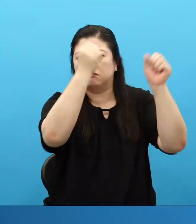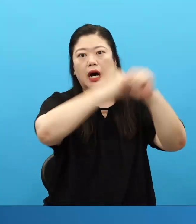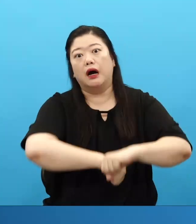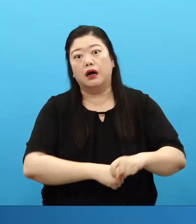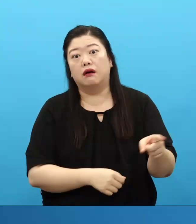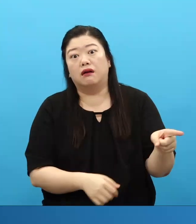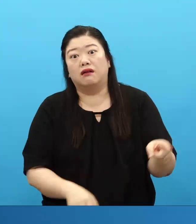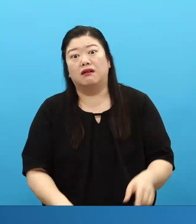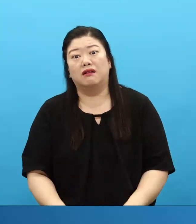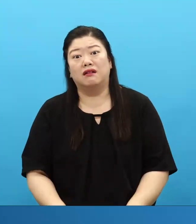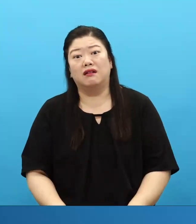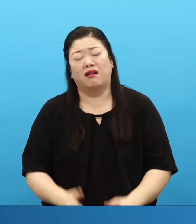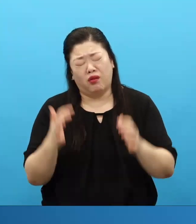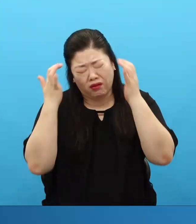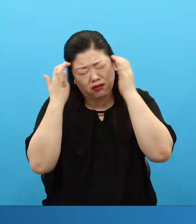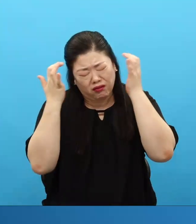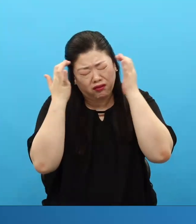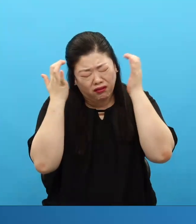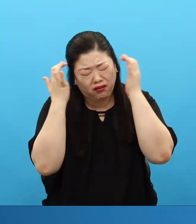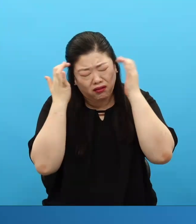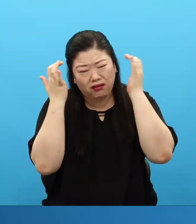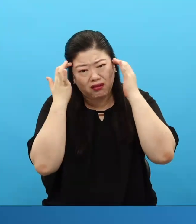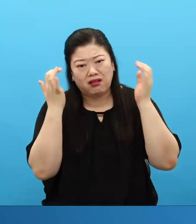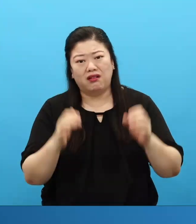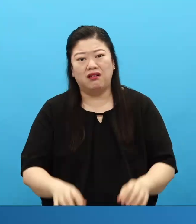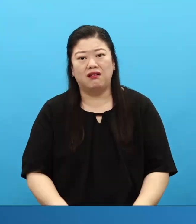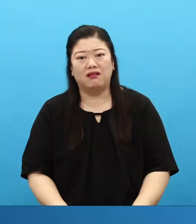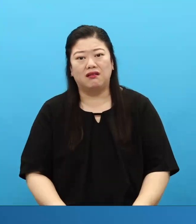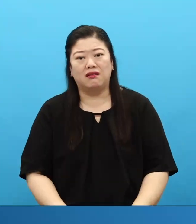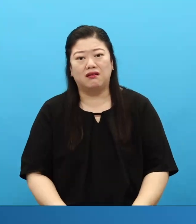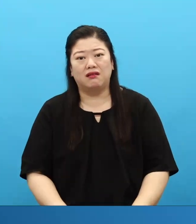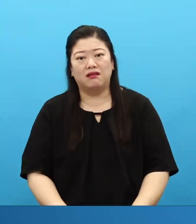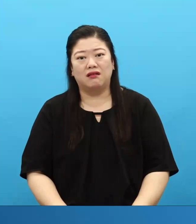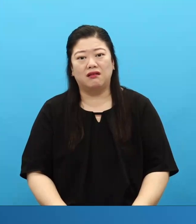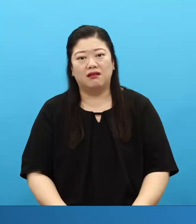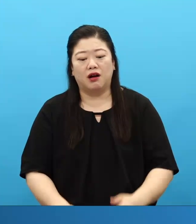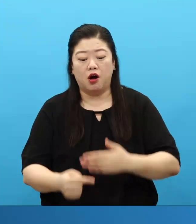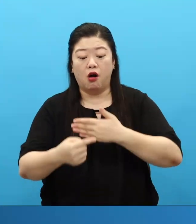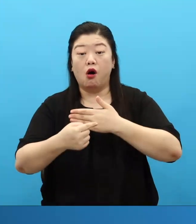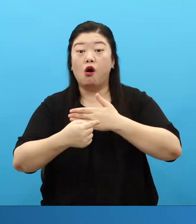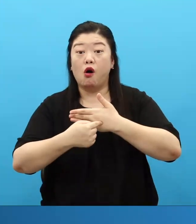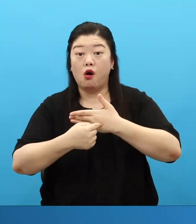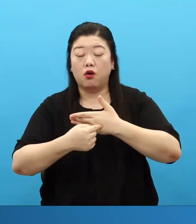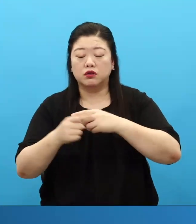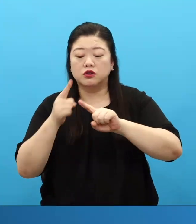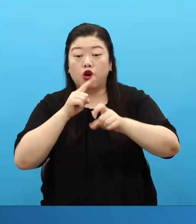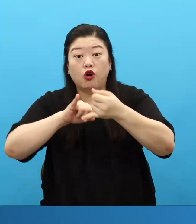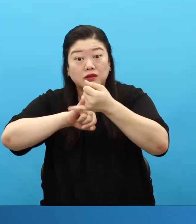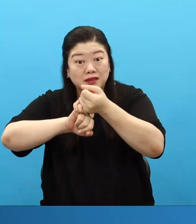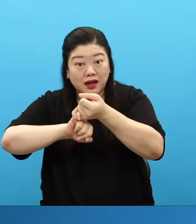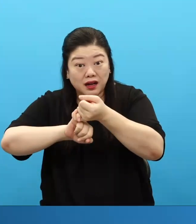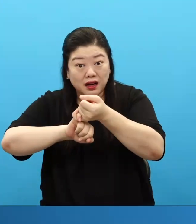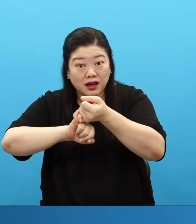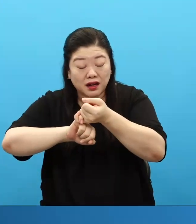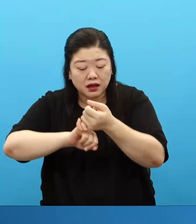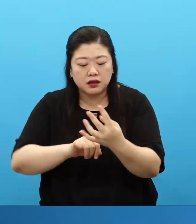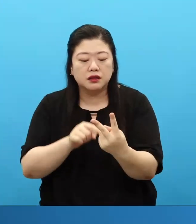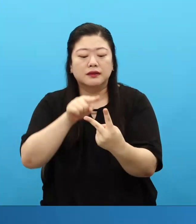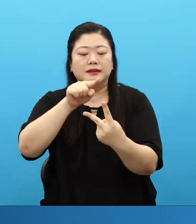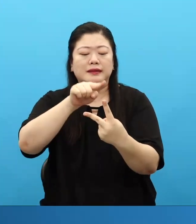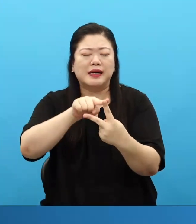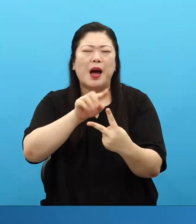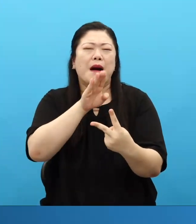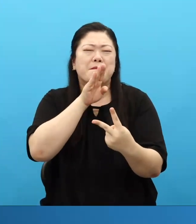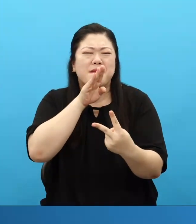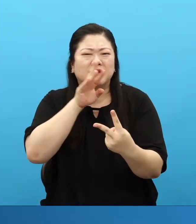고생합니다. 응답 And there are 못 many church members like that. They suffer so long, 왜냐? their 필요 whole life, 없는 언약을 잡고. and they don't have any answers because they're holding on 아니, to 틀린 건 unnecessary. 아니라니까요. It's not 옳은 말에서 incorrect. 네 왜